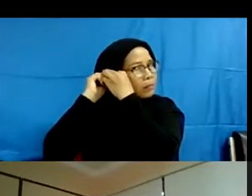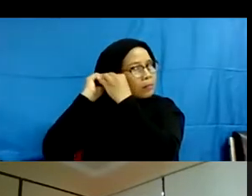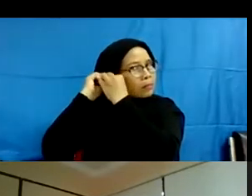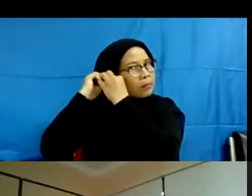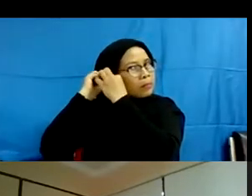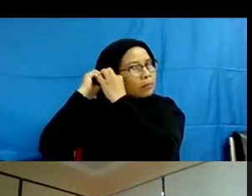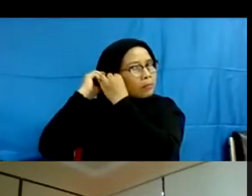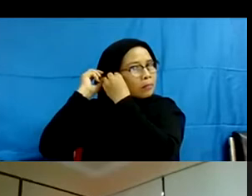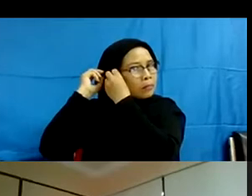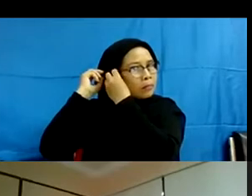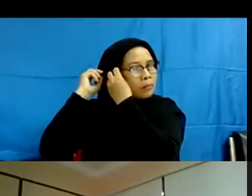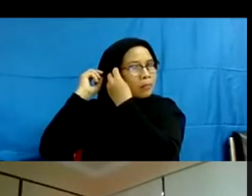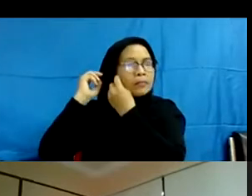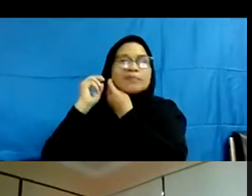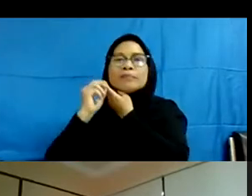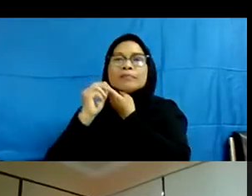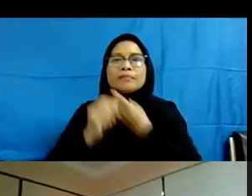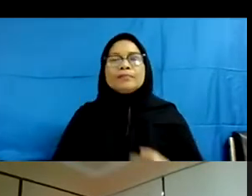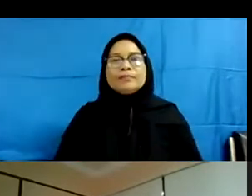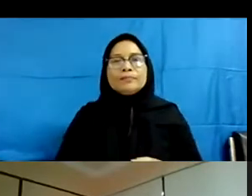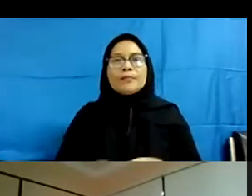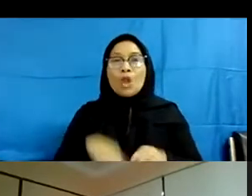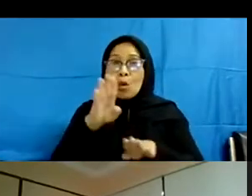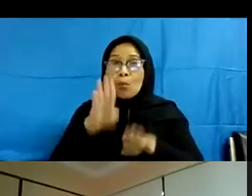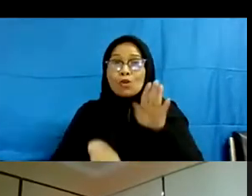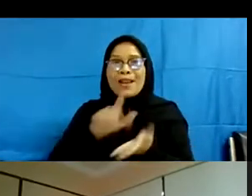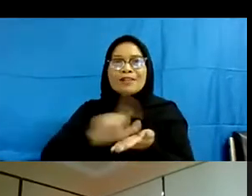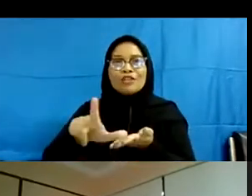siap. Oke, mungkin saya jawab aja langsung ya.